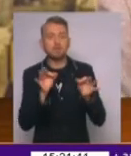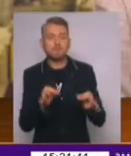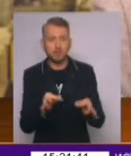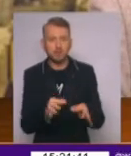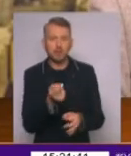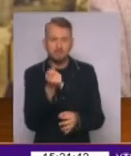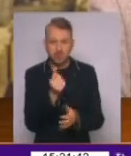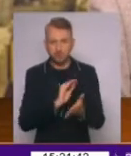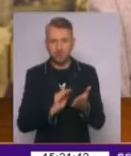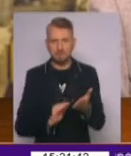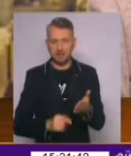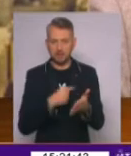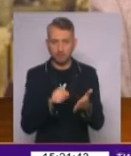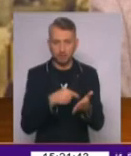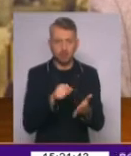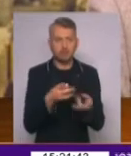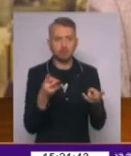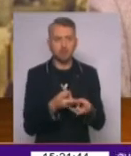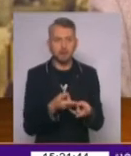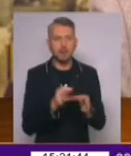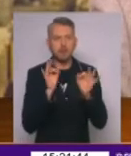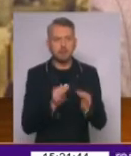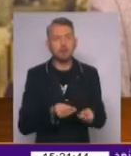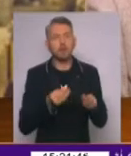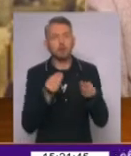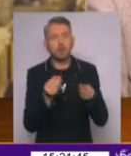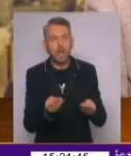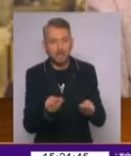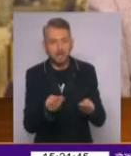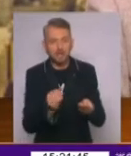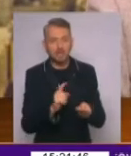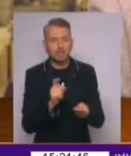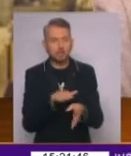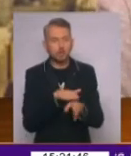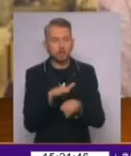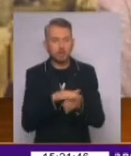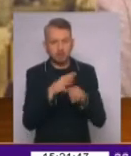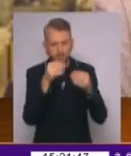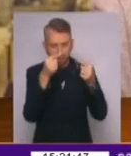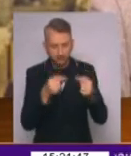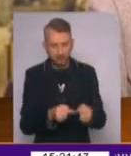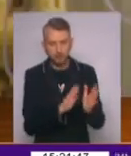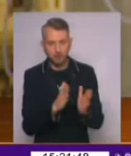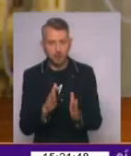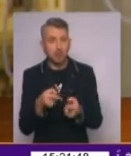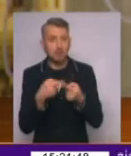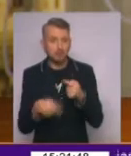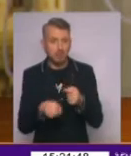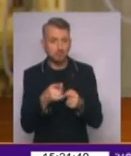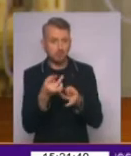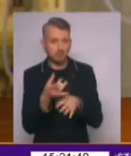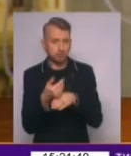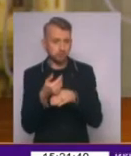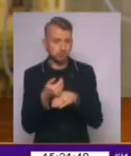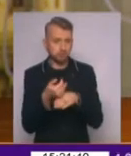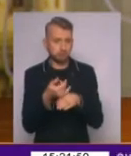їх написати, ці зауваження. Їх ще треба правильно подати з дотриманням всієї процедури. Інакше їх просто відфутболять за